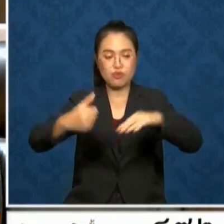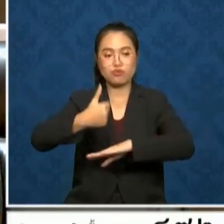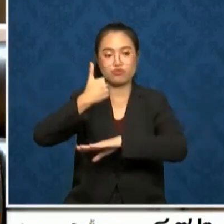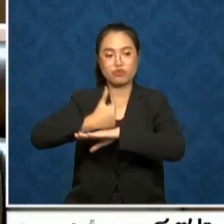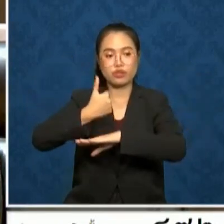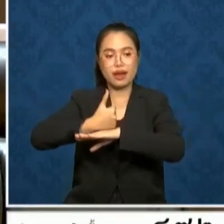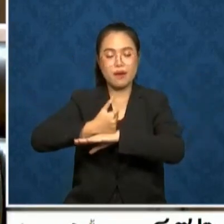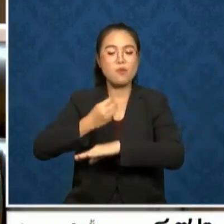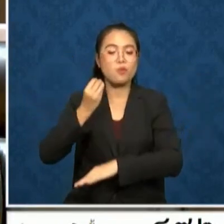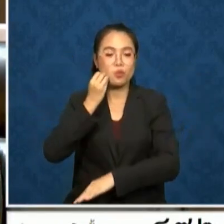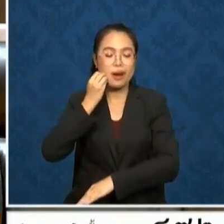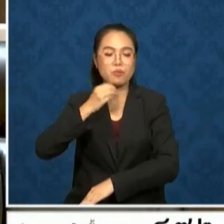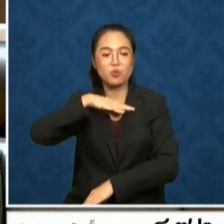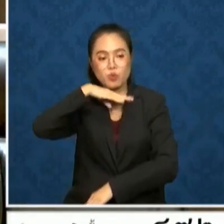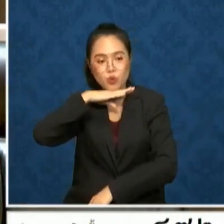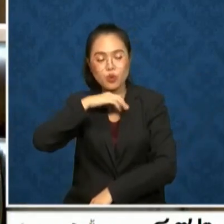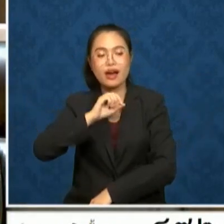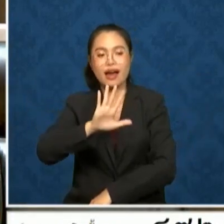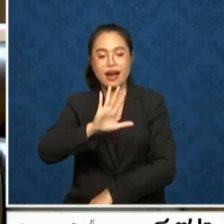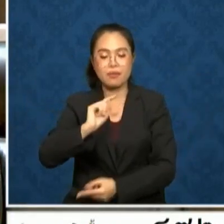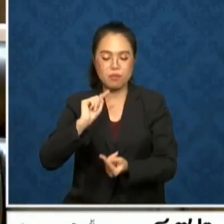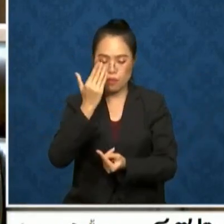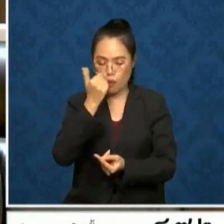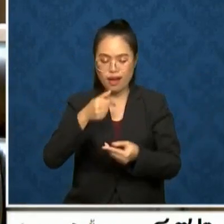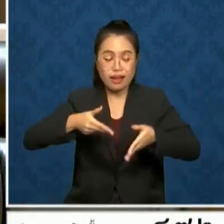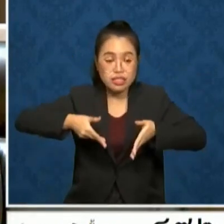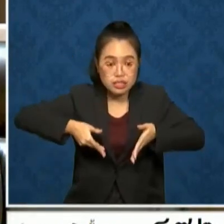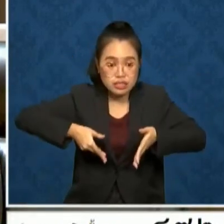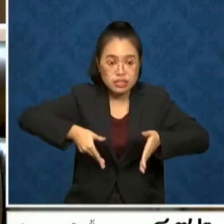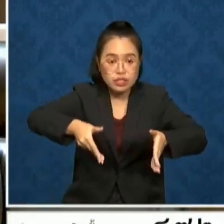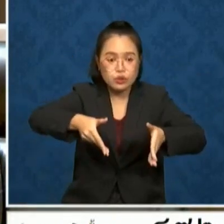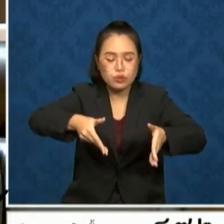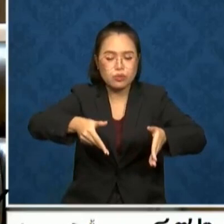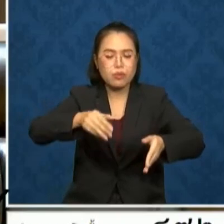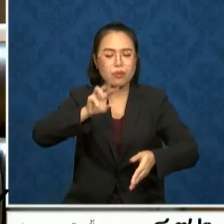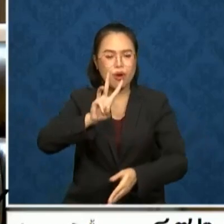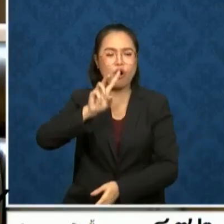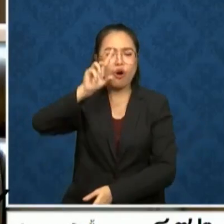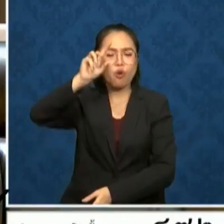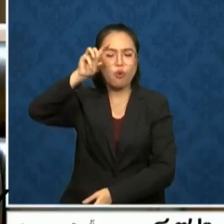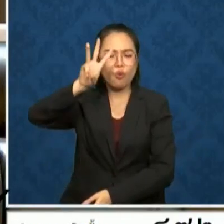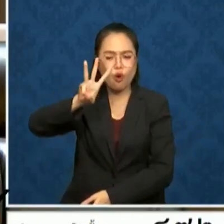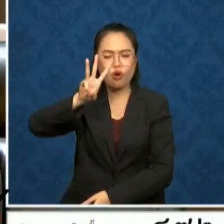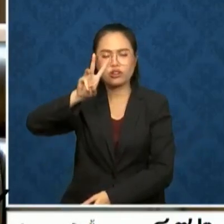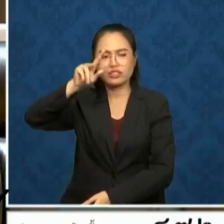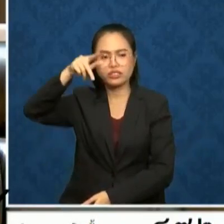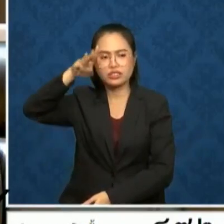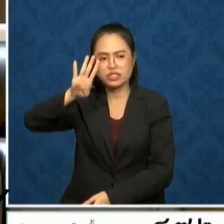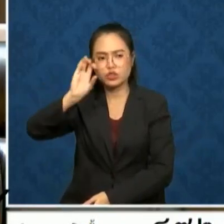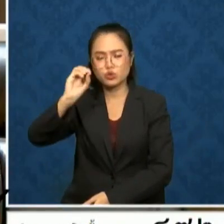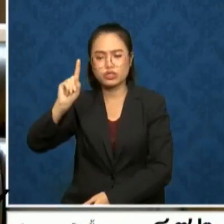มผู้ใหญ่บ้านหมู่ที่5บ้านในดงเนื่องจากถนนทางหลวงชนบทสายพ.บ. 4016แยกทางหลว